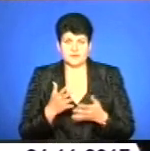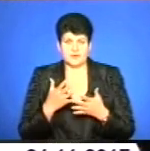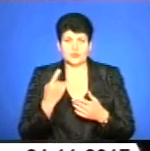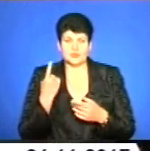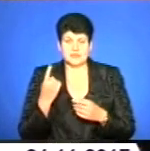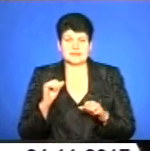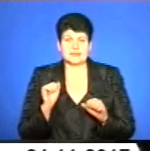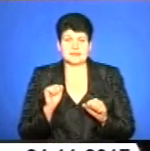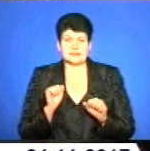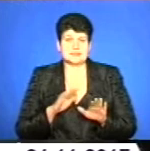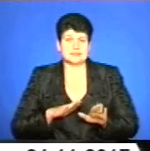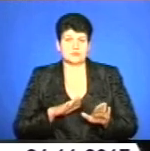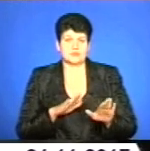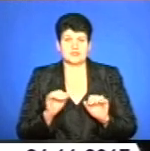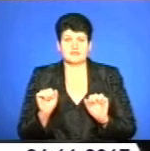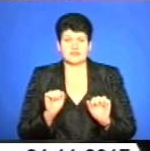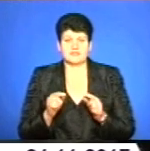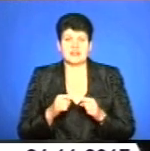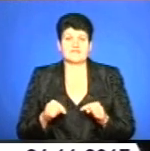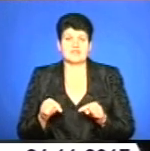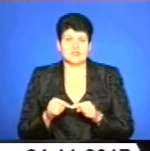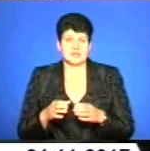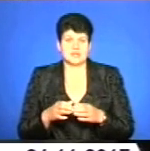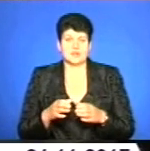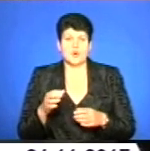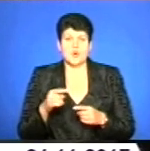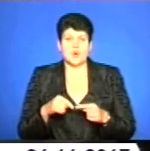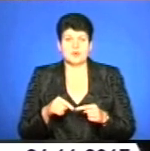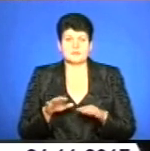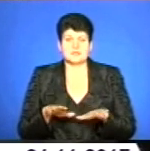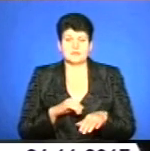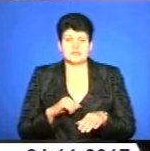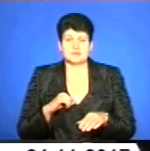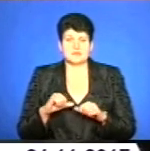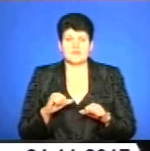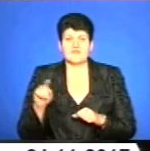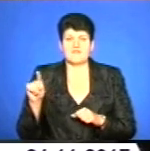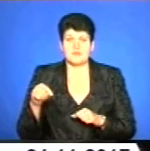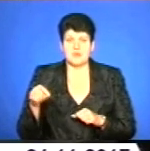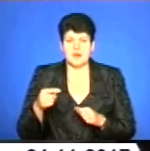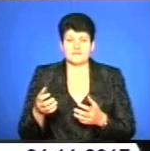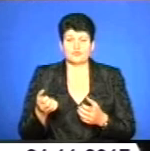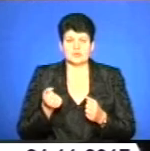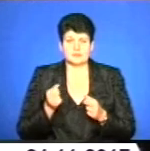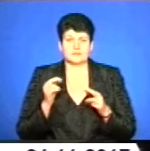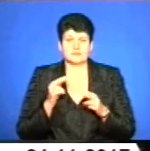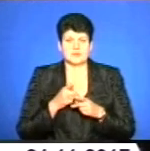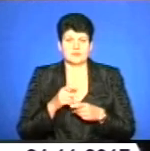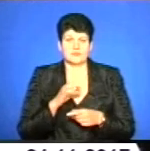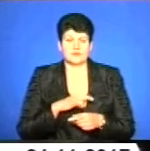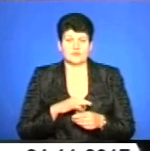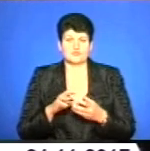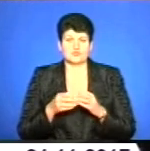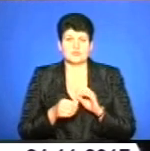із заступників керівника відділень органу місцевого самоврядування вимагав та отримав неправомірну вигоду в сумі